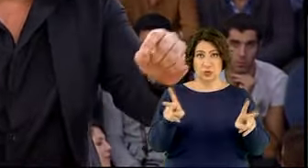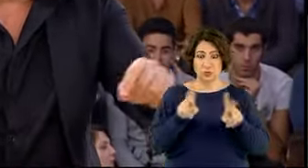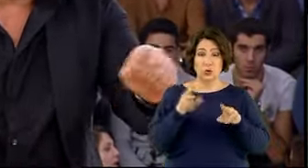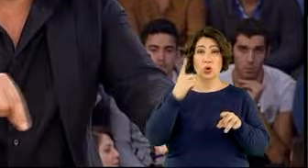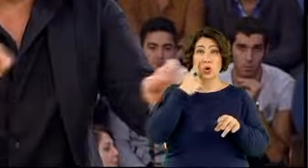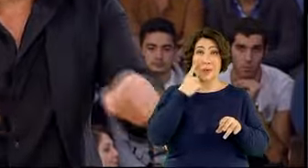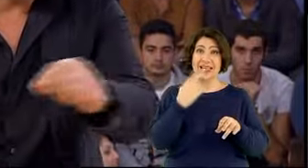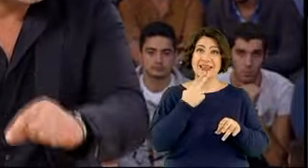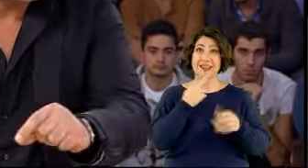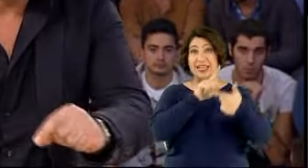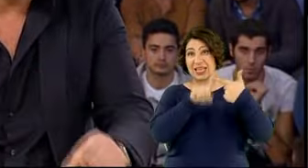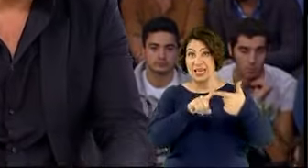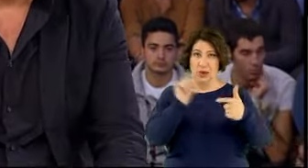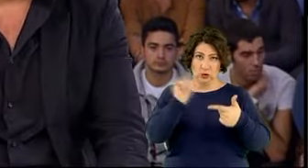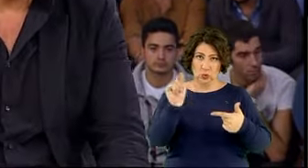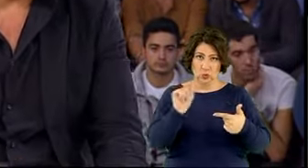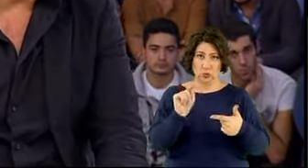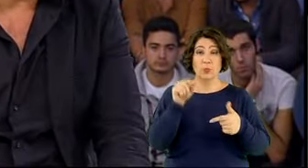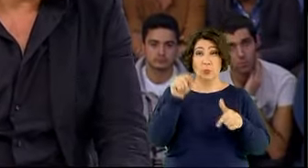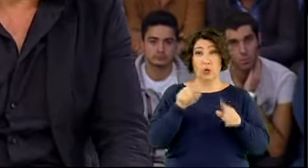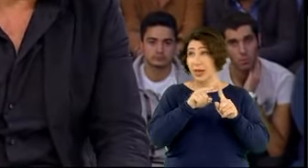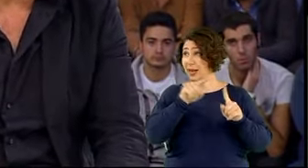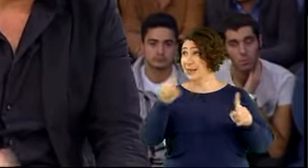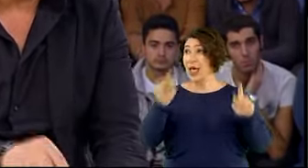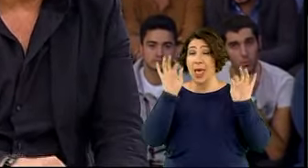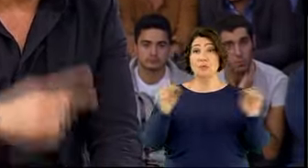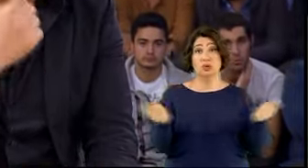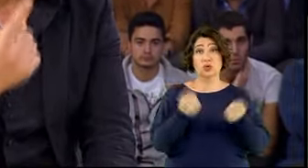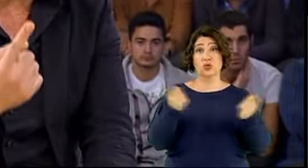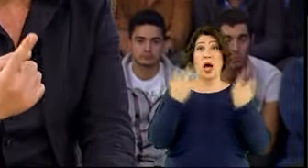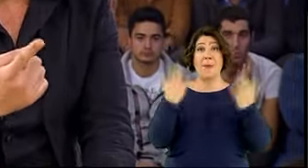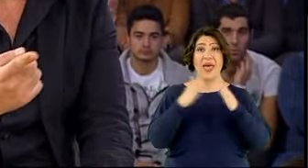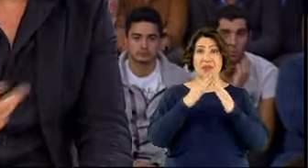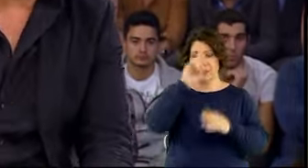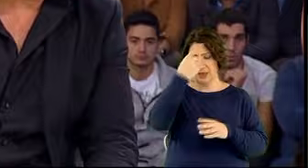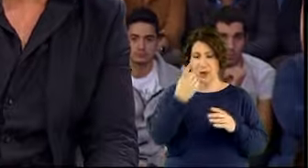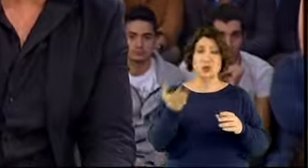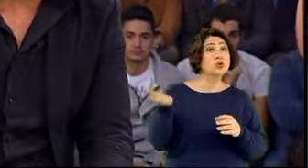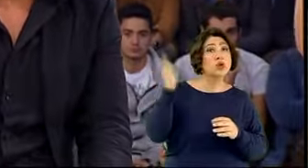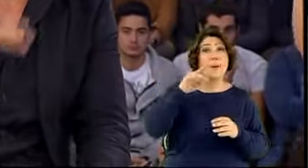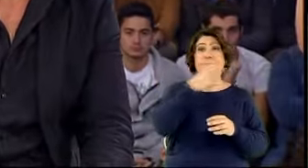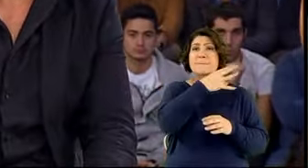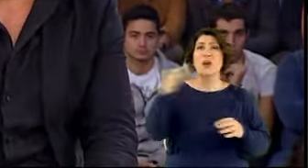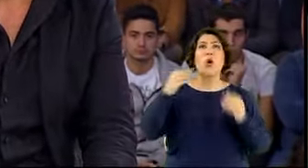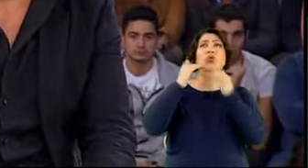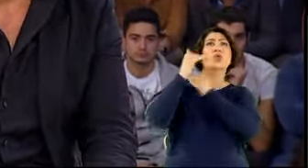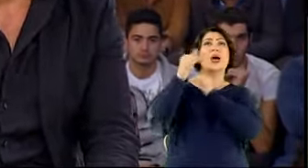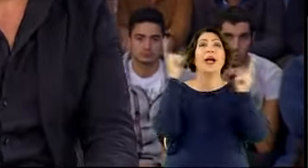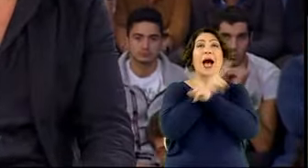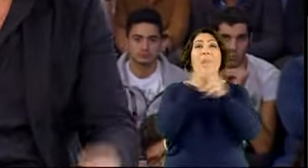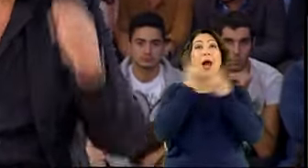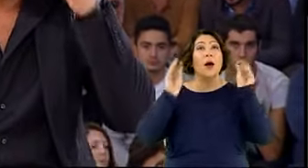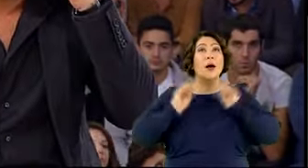Hükümet Kadın ya da Hükümet Kadın 2 yazıyorsun. Bugüne kadar sürekli çalışıyorsun ama evde bir başınayken sonra milyonlara ulaşıyor o kahkaha ve...